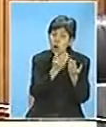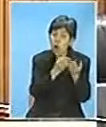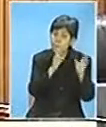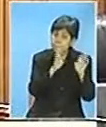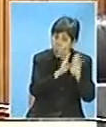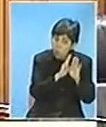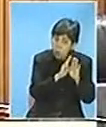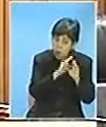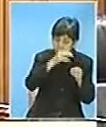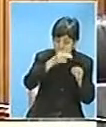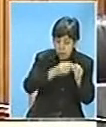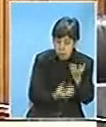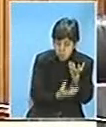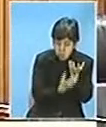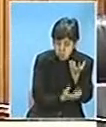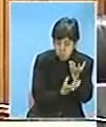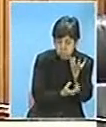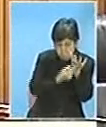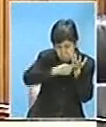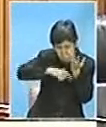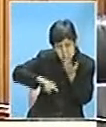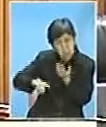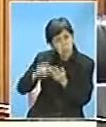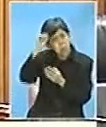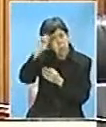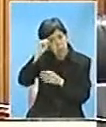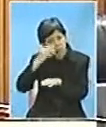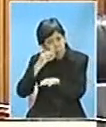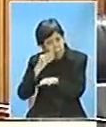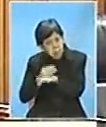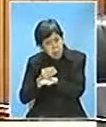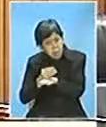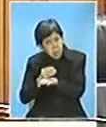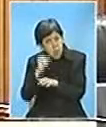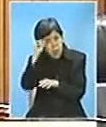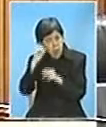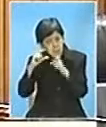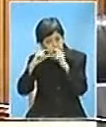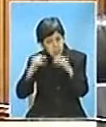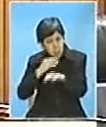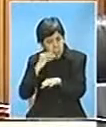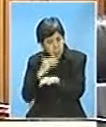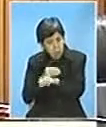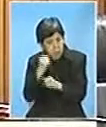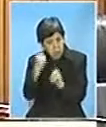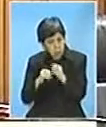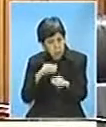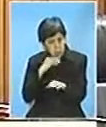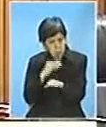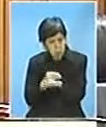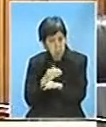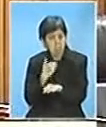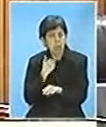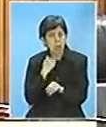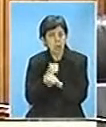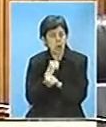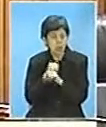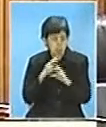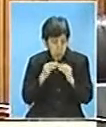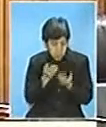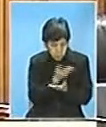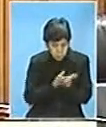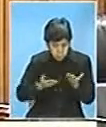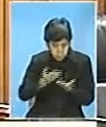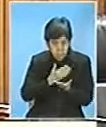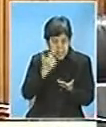หุงต้มไปใช้เกี่ยวกับเรื่องการขนส่งนะครับในส่วนนั้นก็มีการศึกษาแล้วก็ดำเนินการก็มีการประชุมกันแล้วคิดว่า